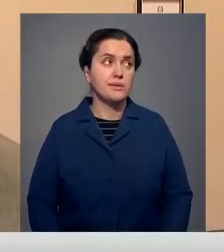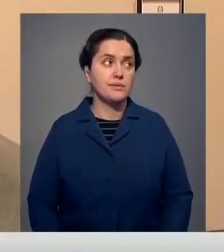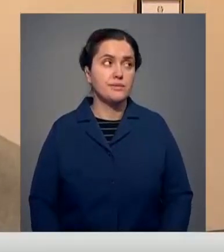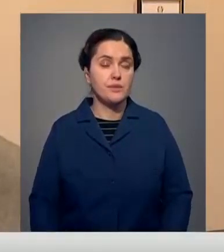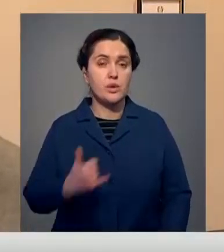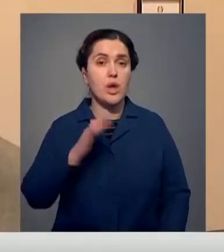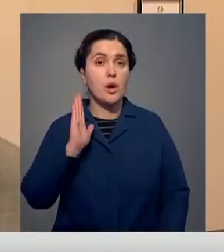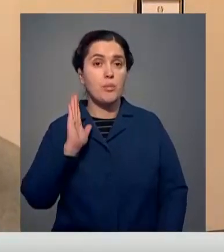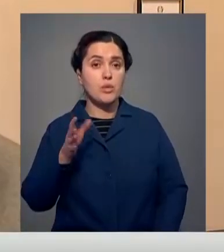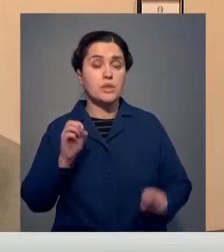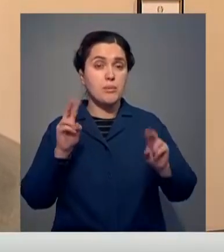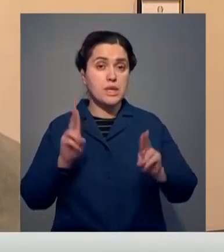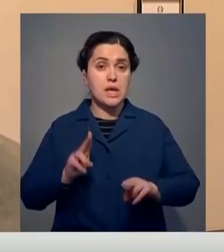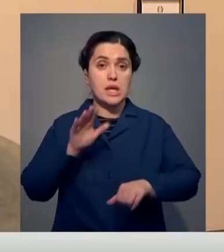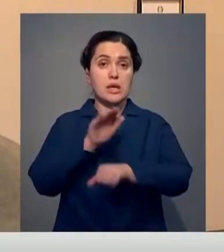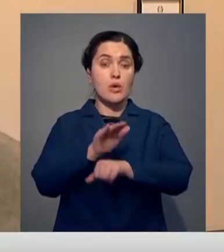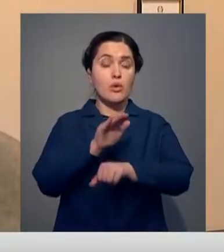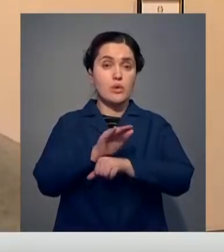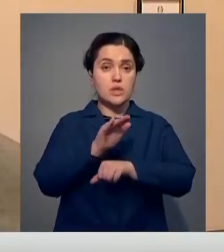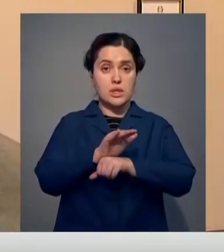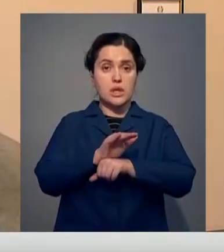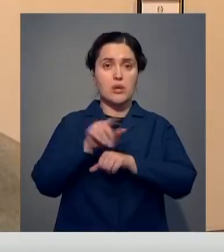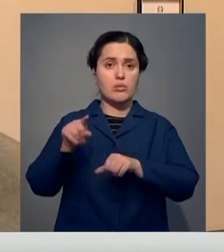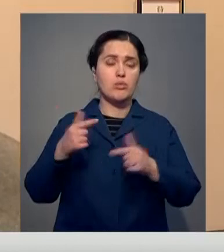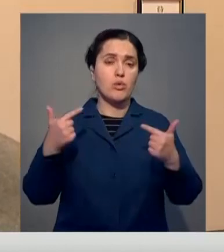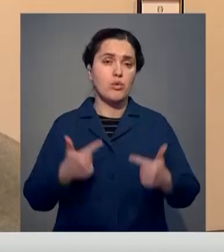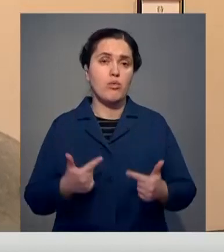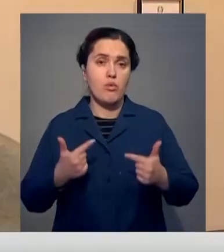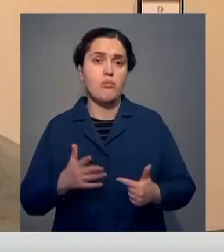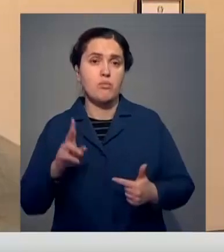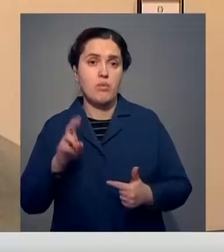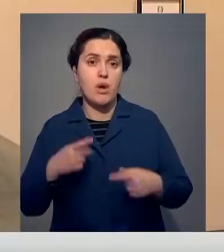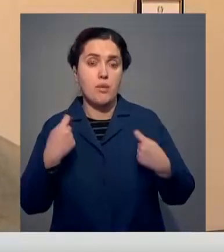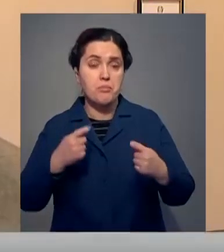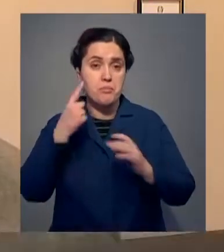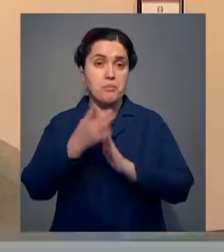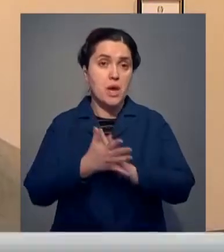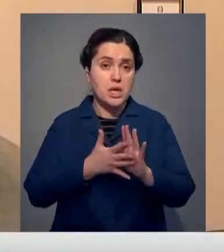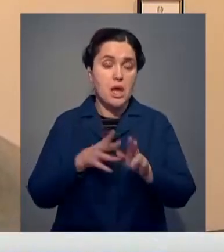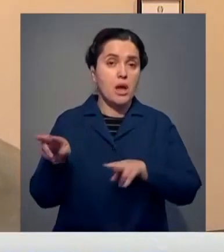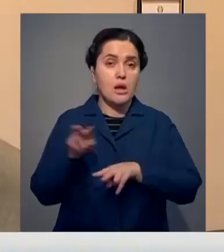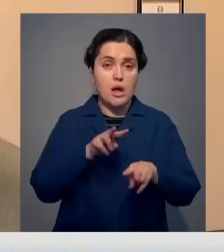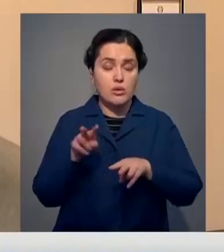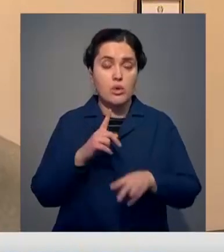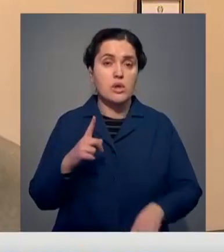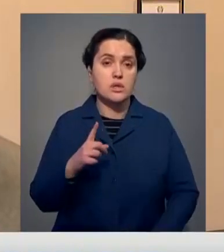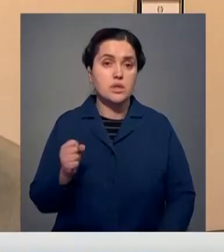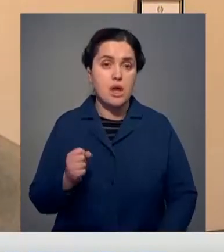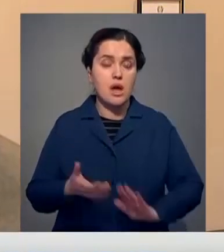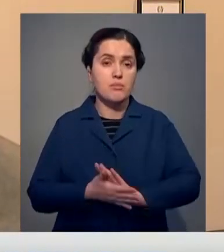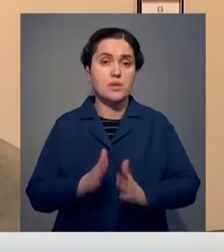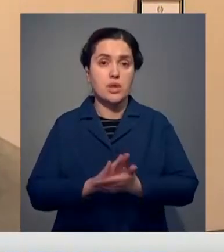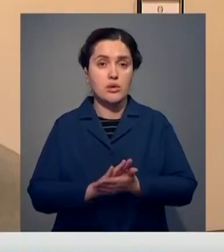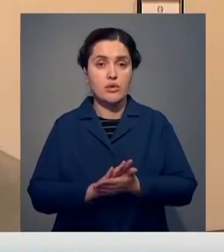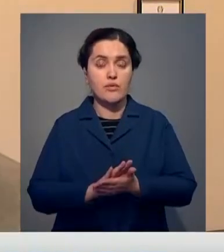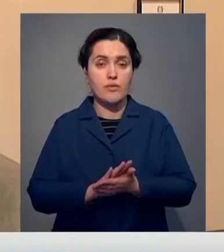называемые лотокиоски, да, там уже будут и кассиры, да, там будет более понятный контроль за обстановкой. Там